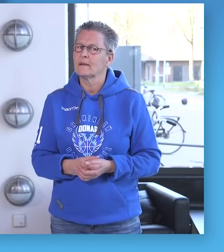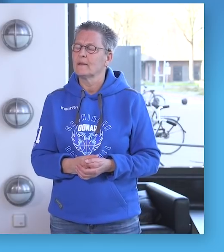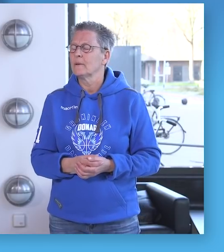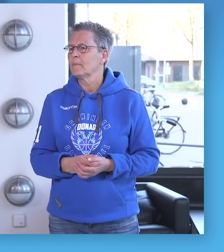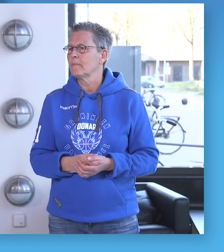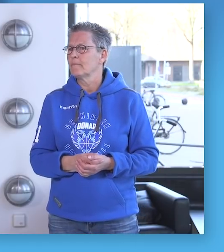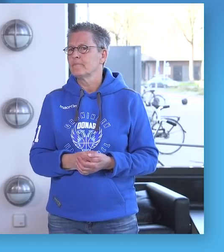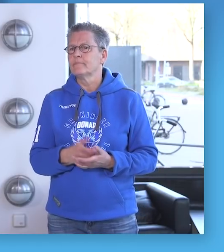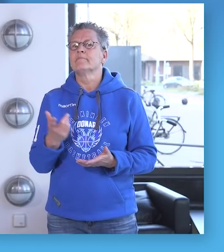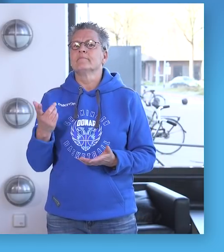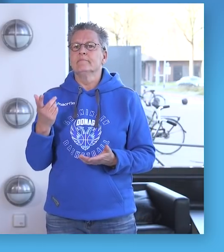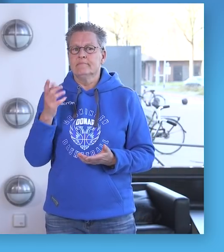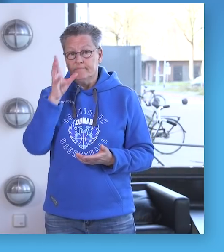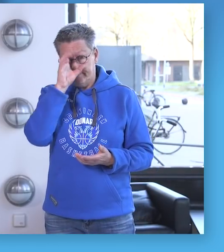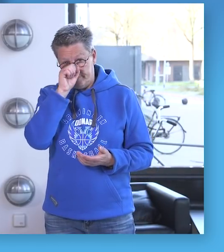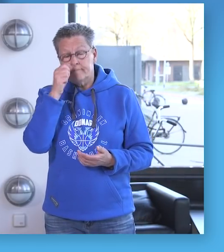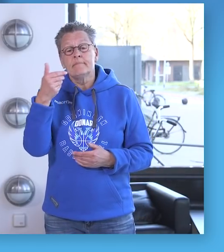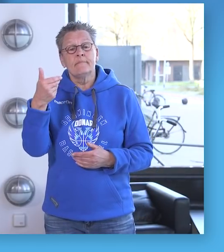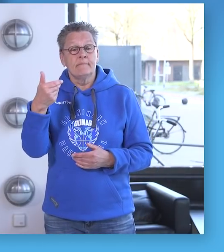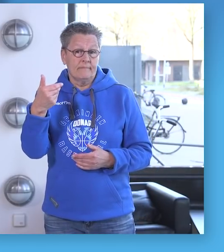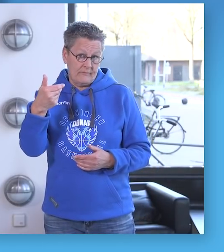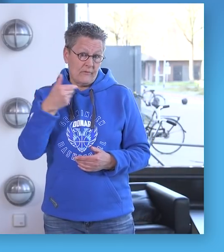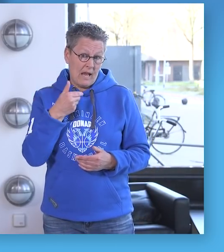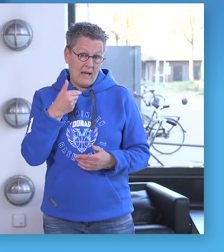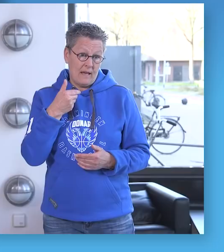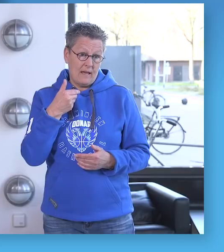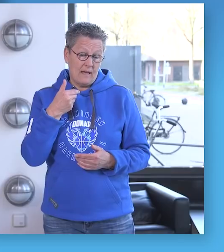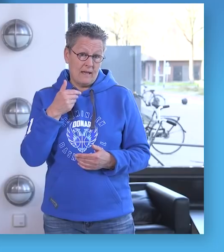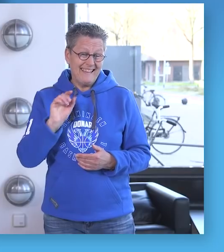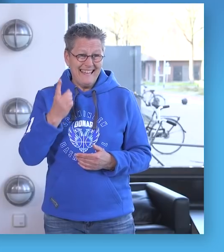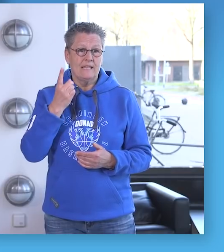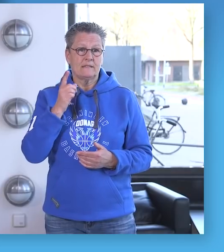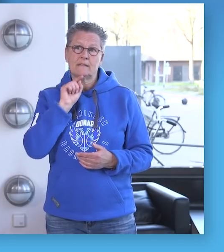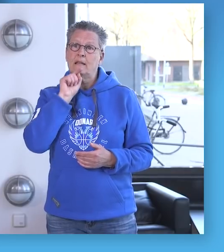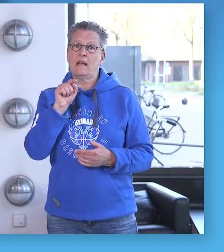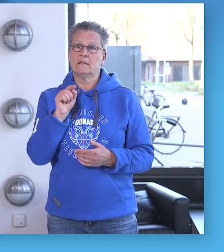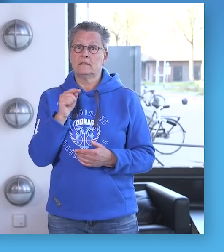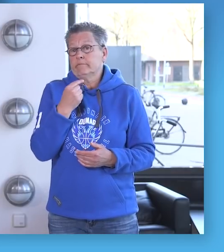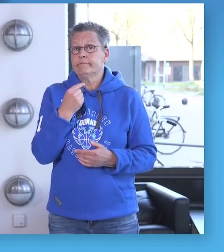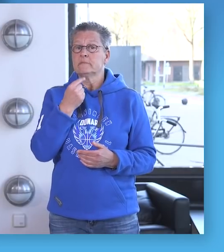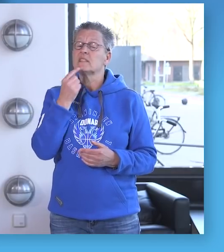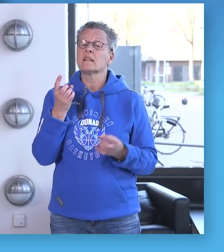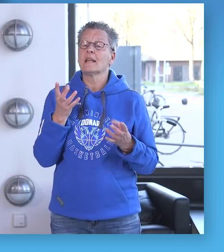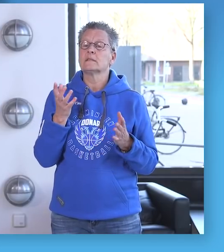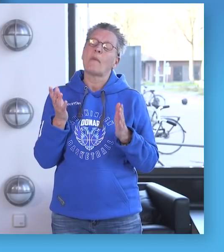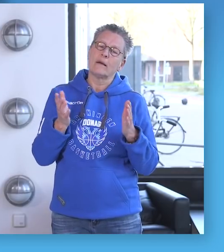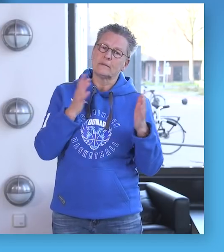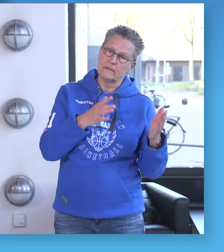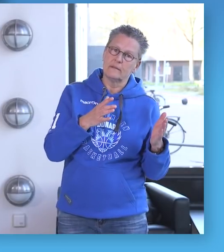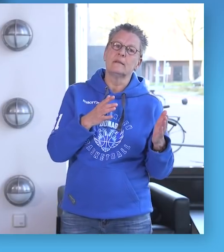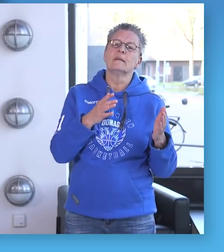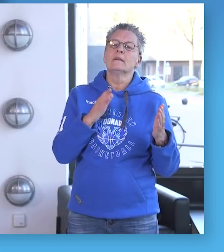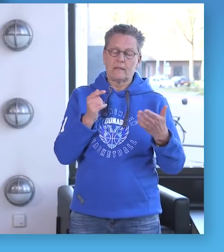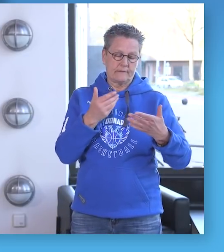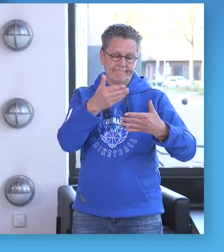Ik snap de vraag en mijn eerste reactie was niets, maar Tegelijkertijd is het een